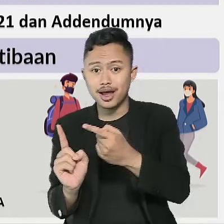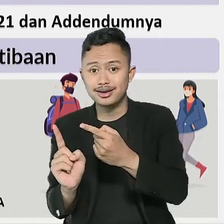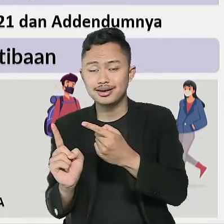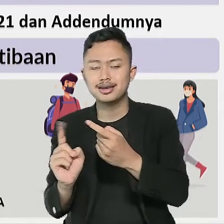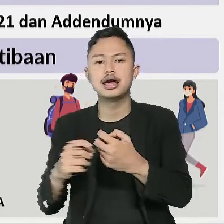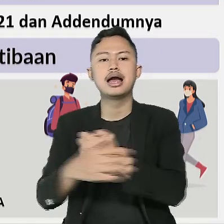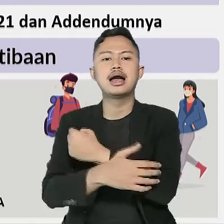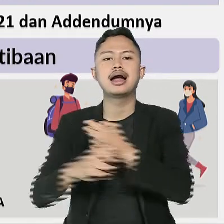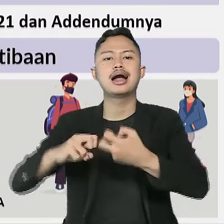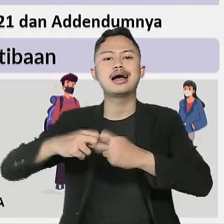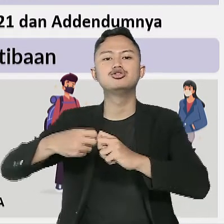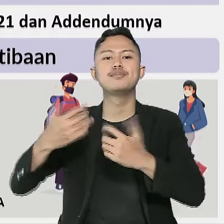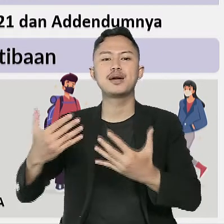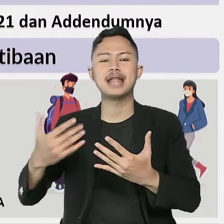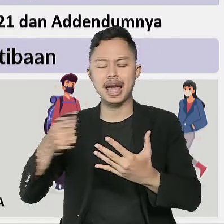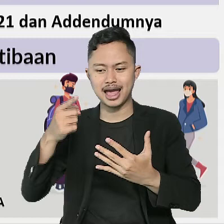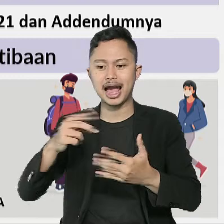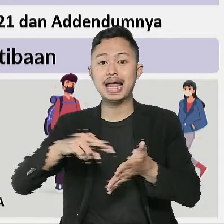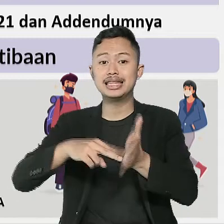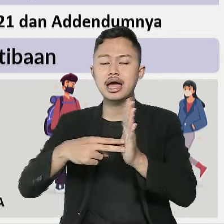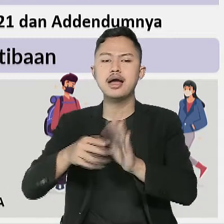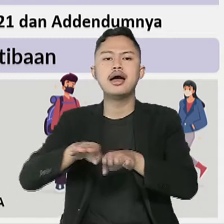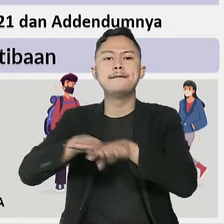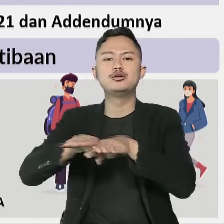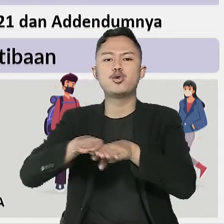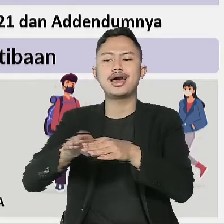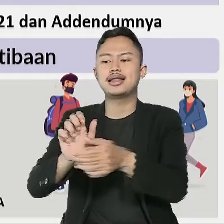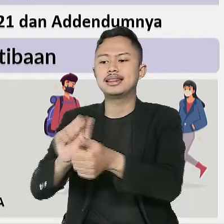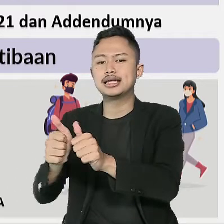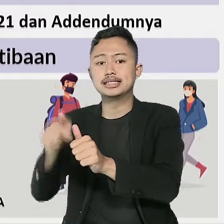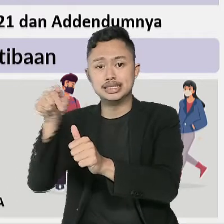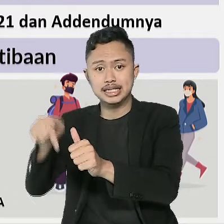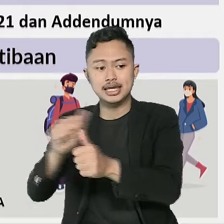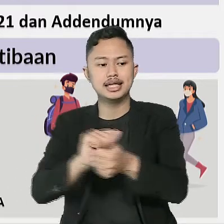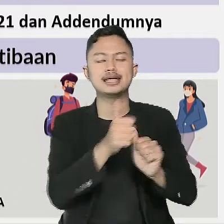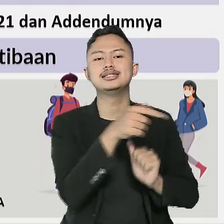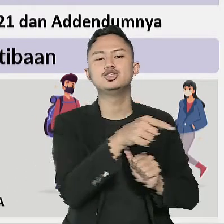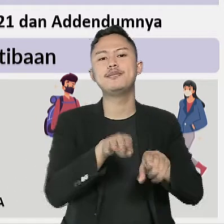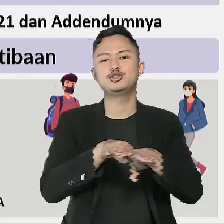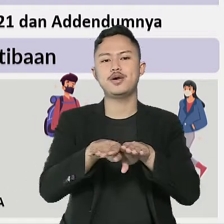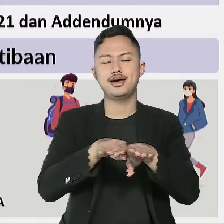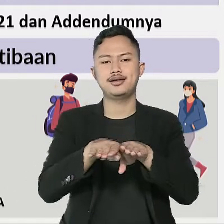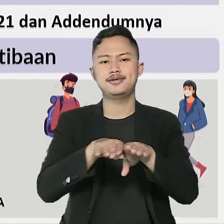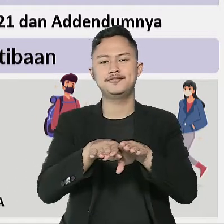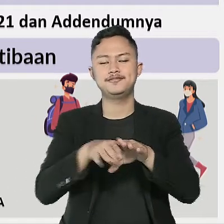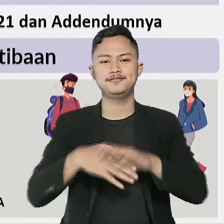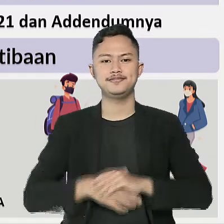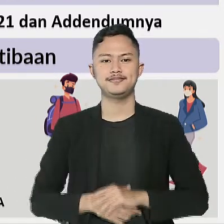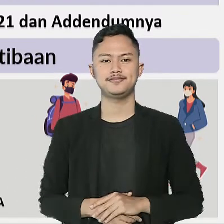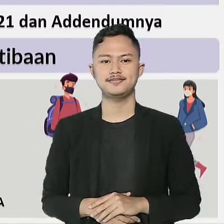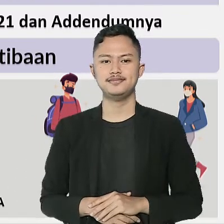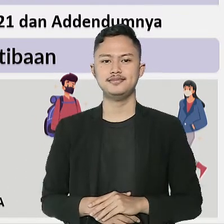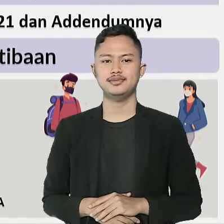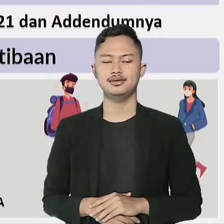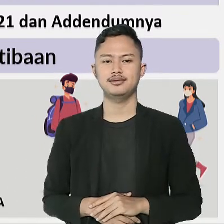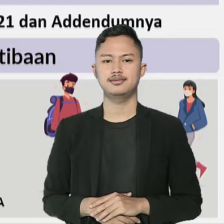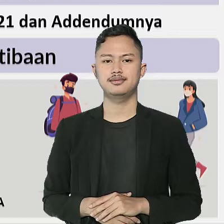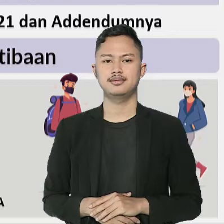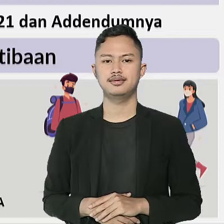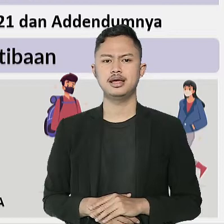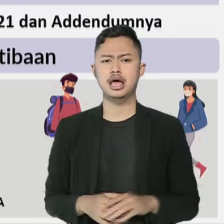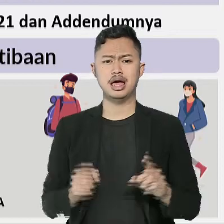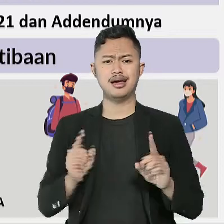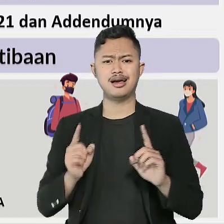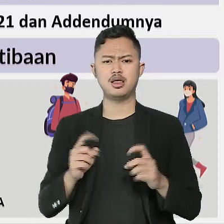kepadatan arus perjalanan, dan kesiapan sarana dan prasarana protokol kesehatan di negara tujuan.